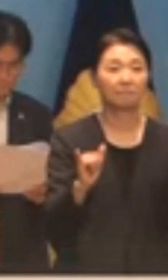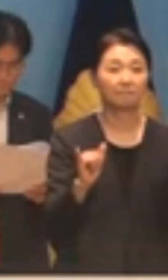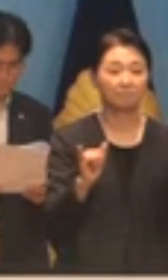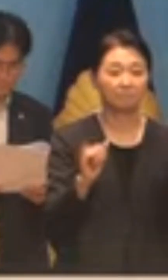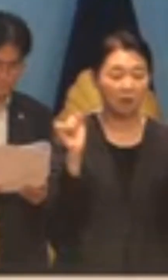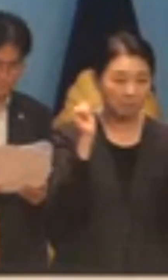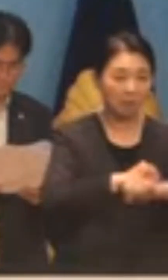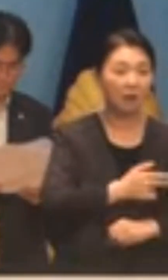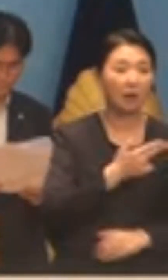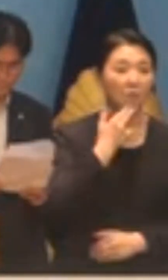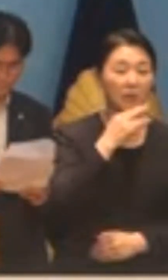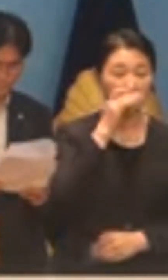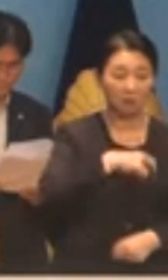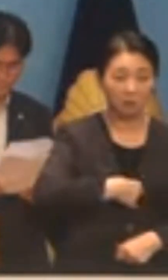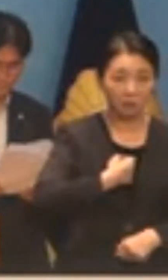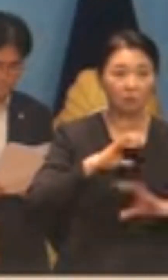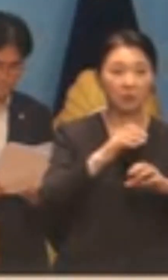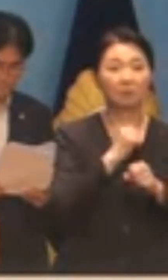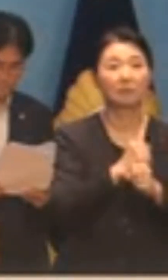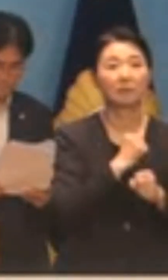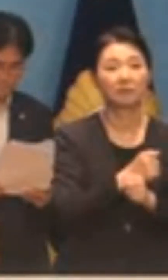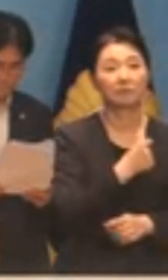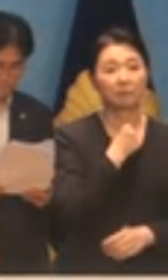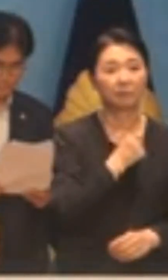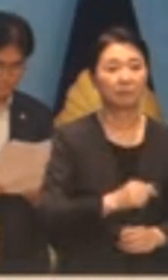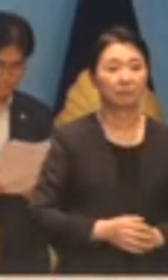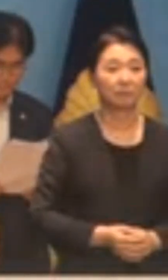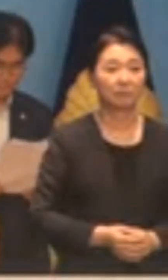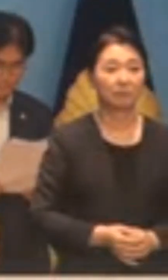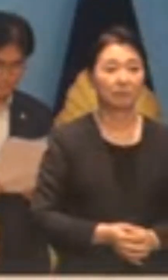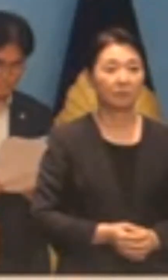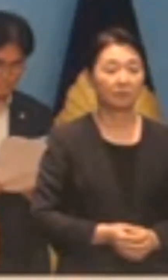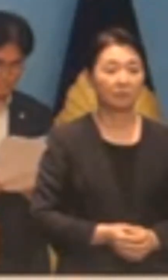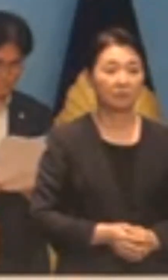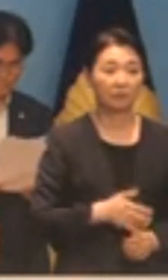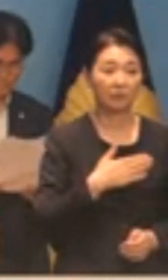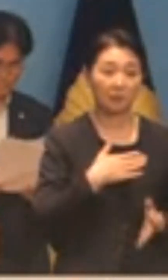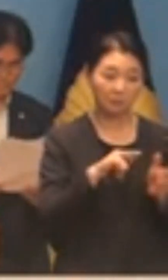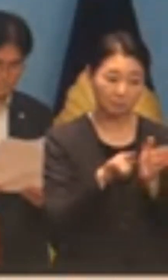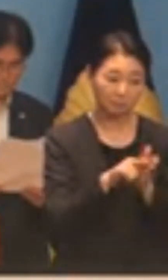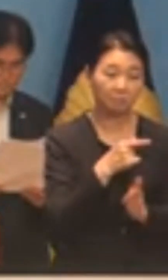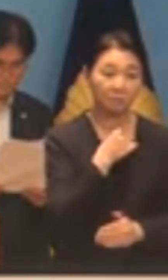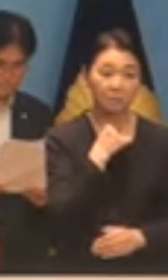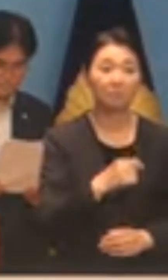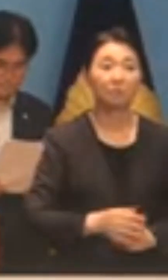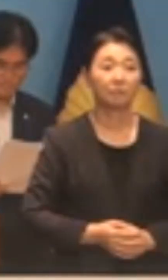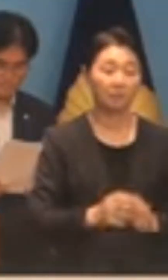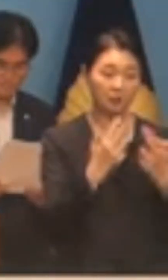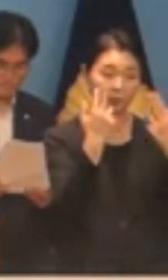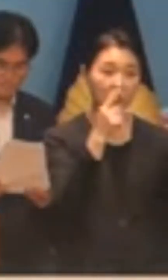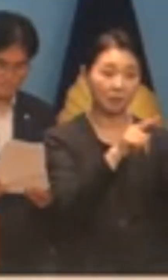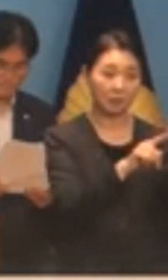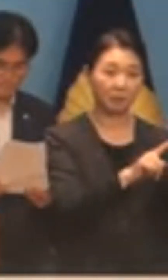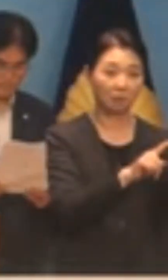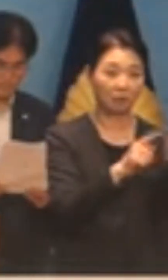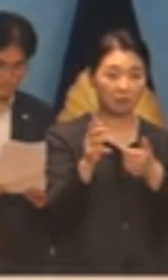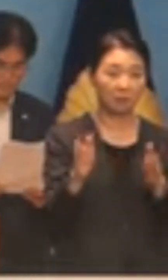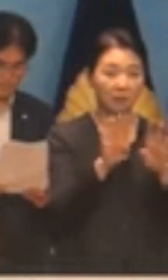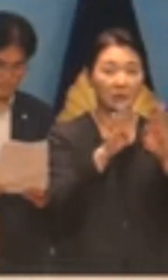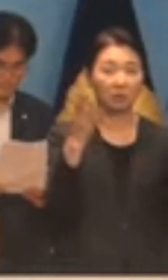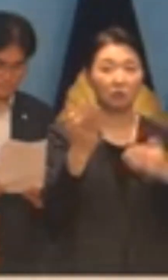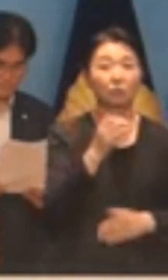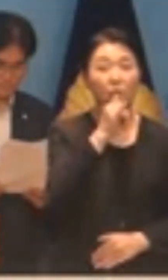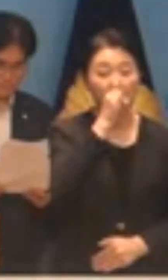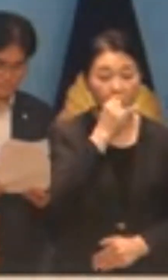않도록 정의로운 나라를 만들어야 합니다. 저는 믿습니다. 이재명 후보가 그 길을 열어줄